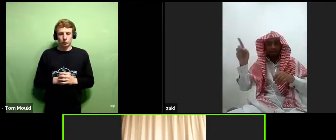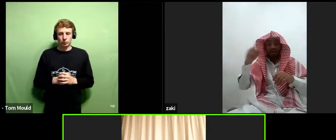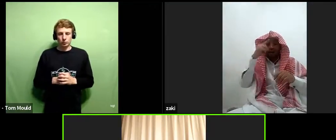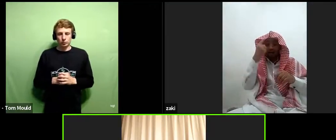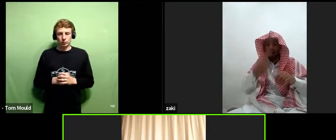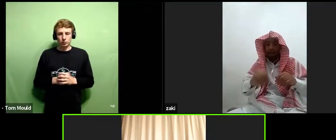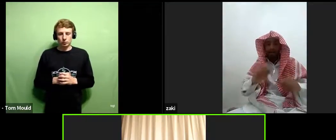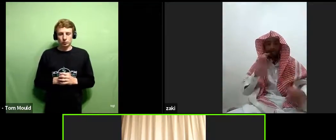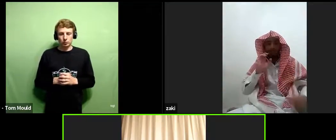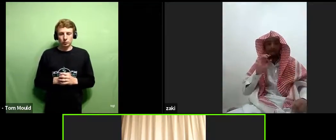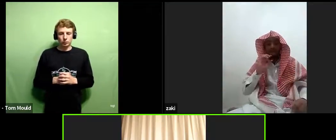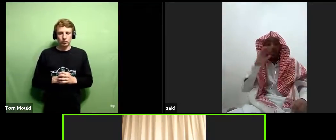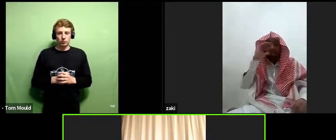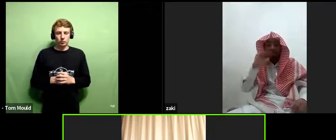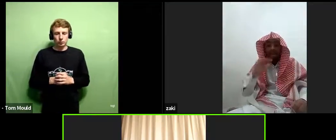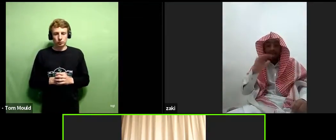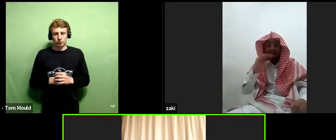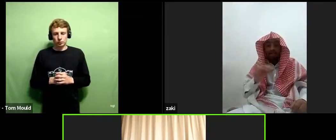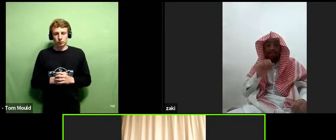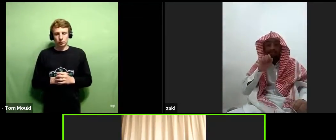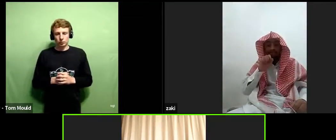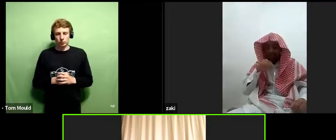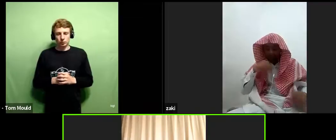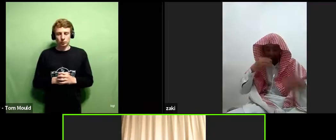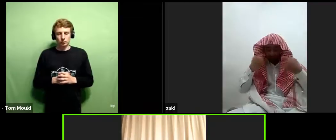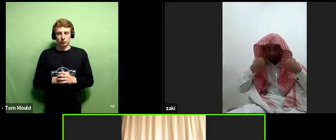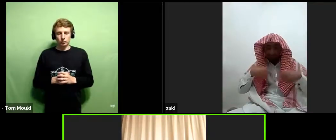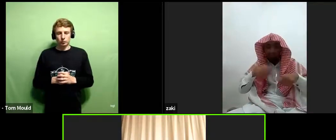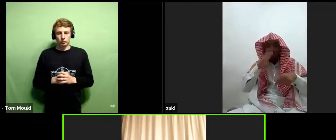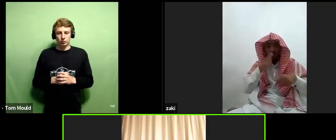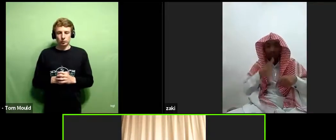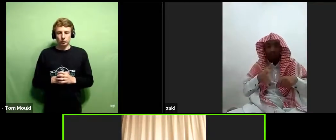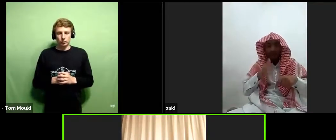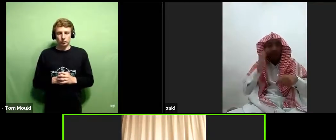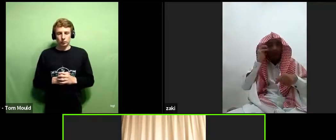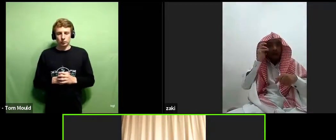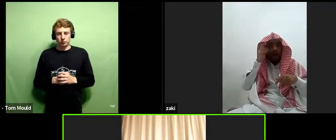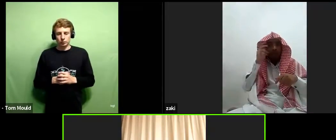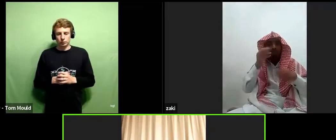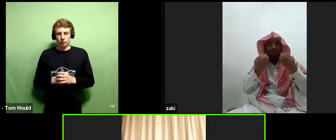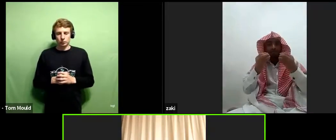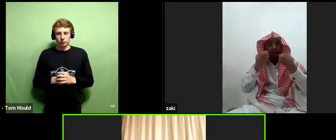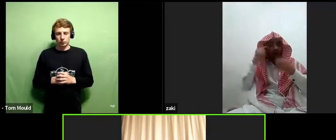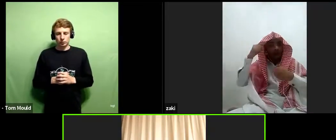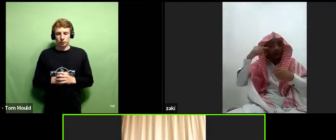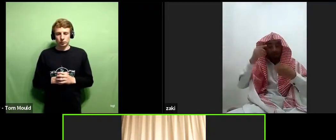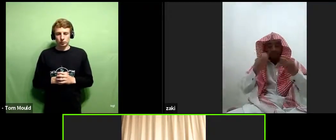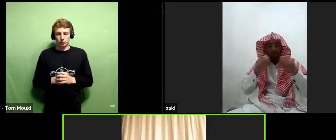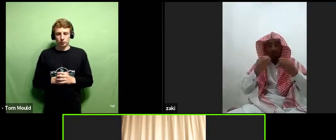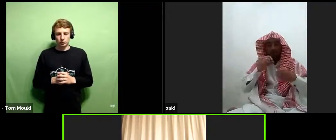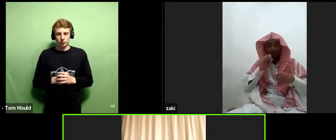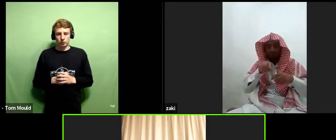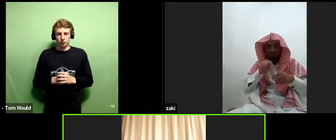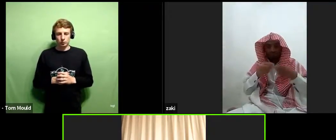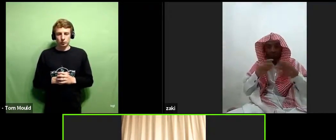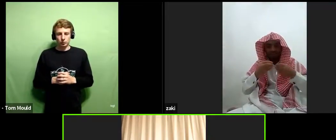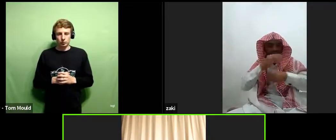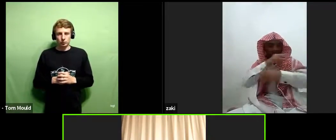عليه أن يصبر إلا إذا يعني أدى إلى